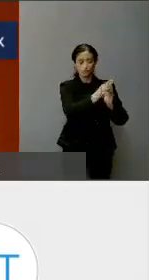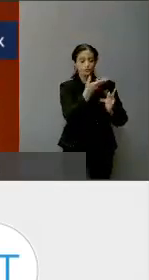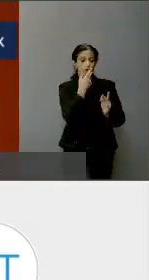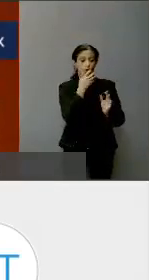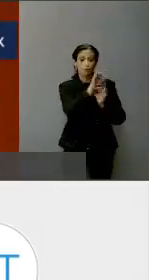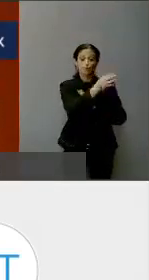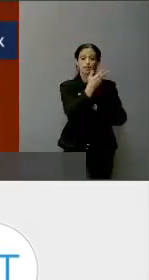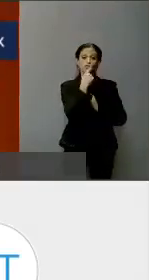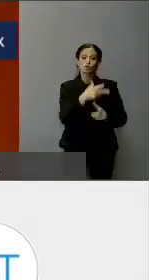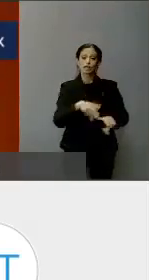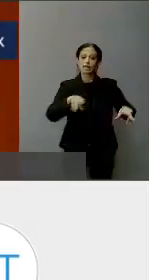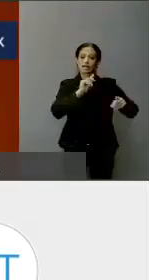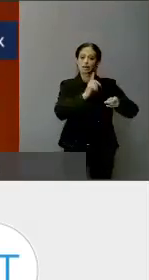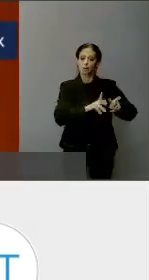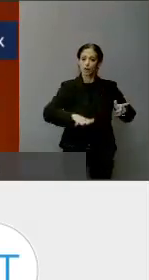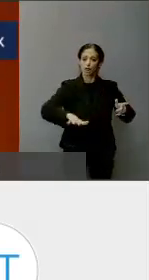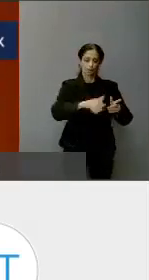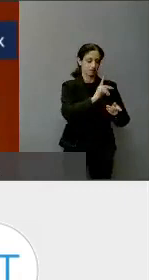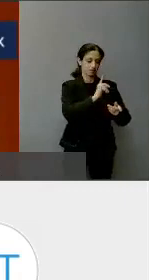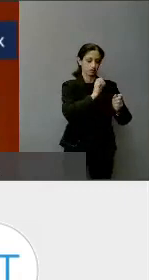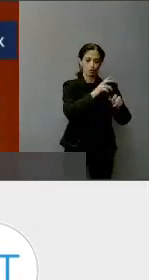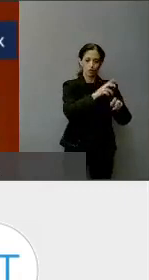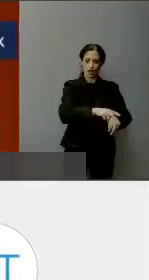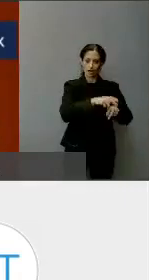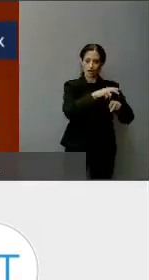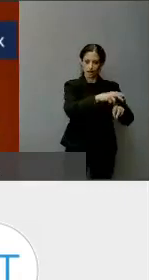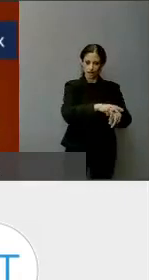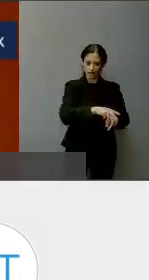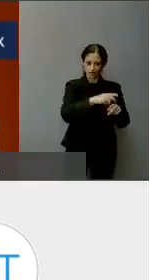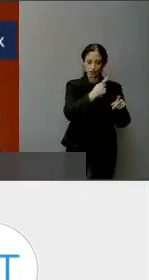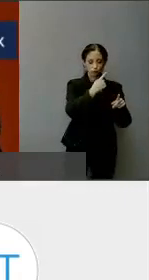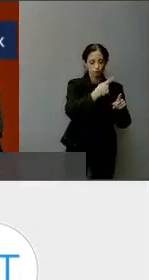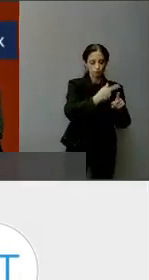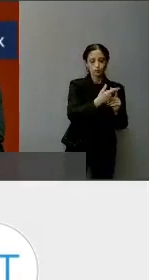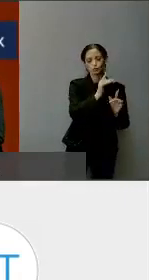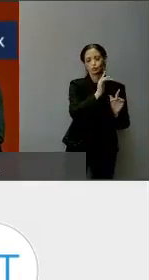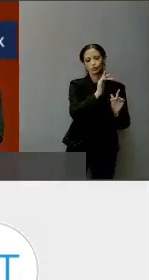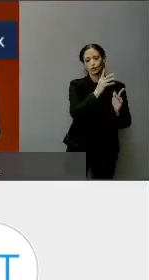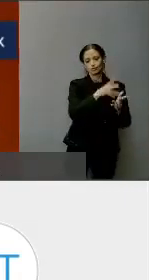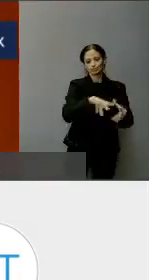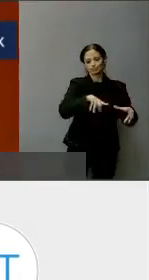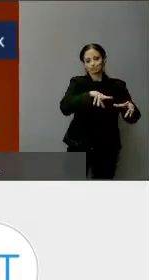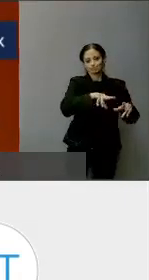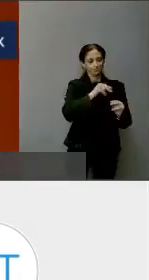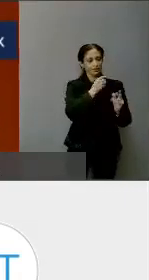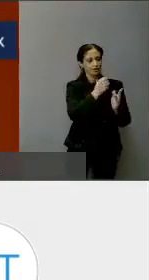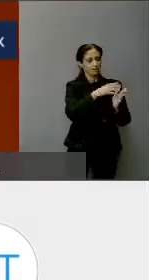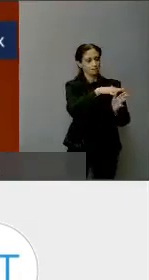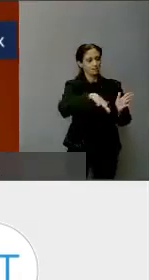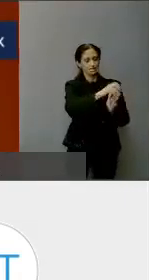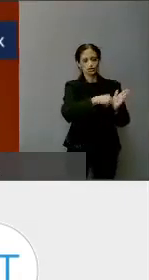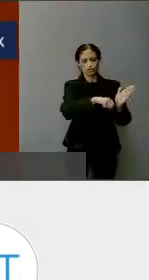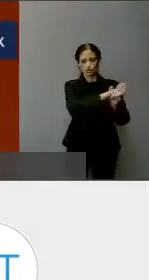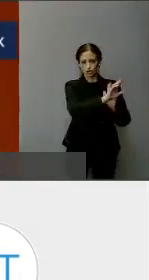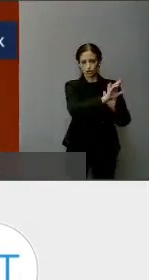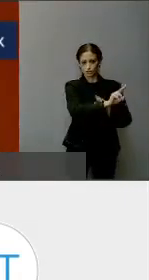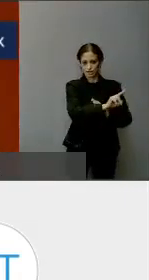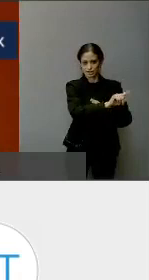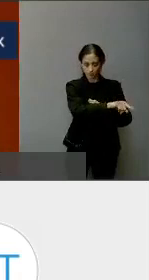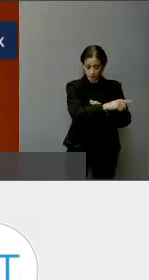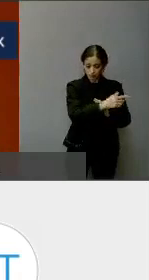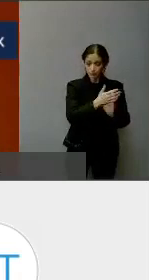agrario valorizzazione del relativo paesaggio storico per ora le difese tale proposta alternativa è coerente con le osservazioni generali